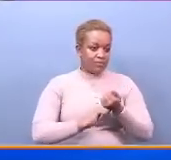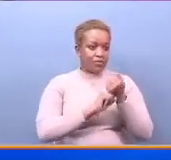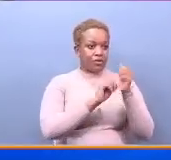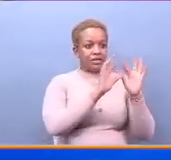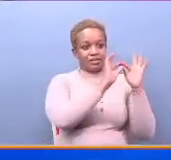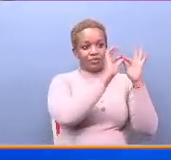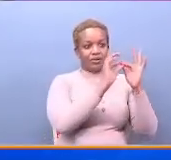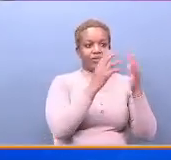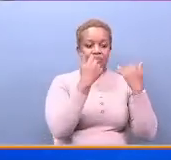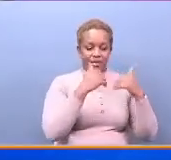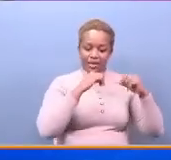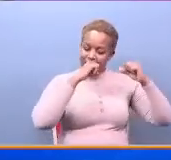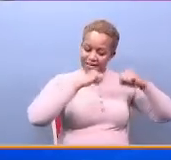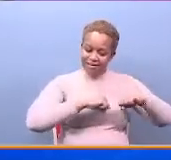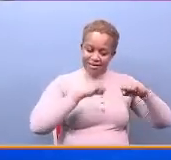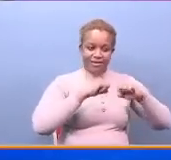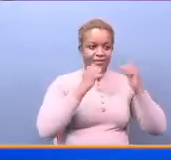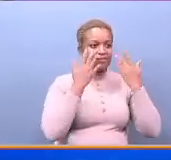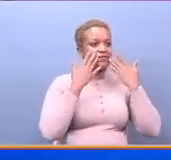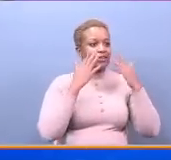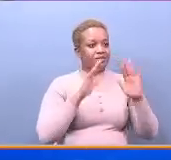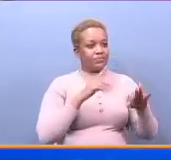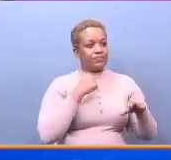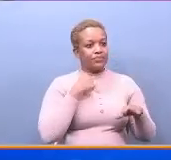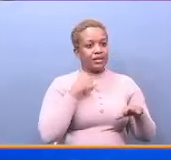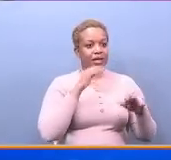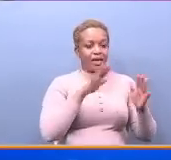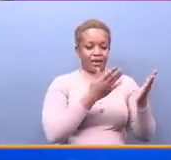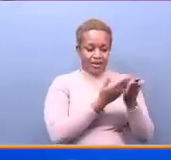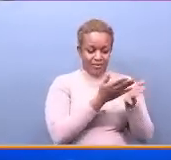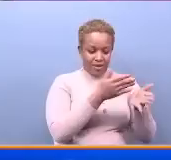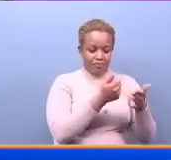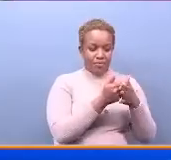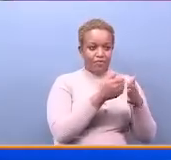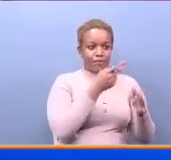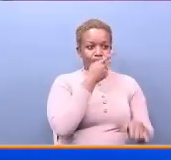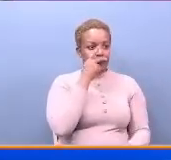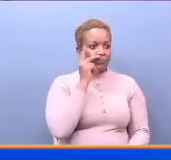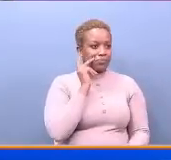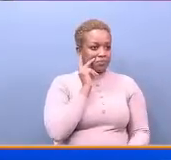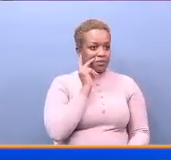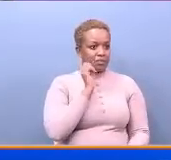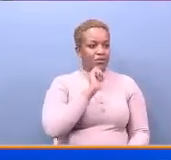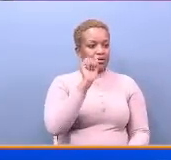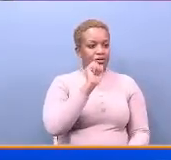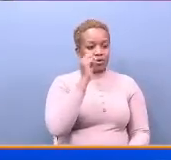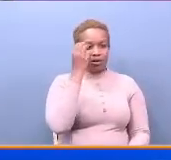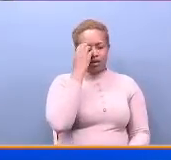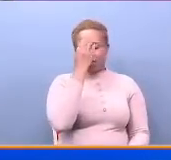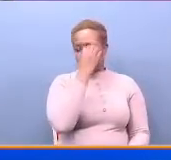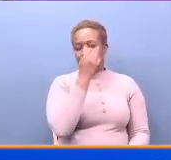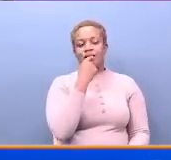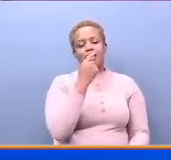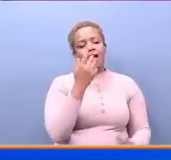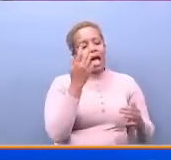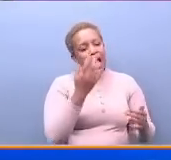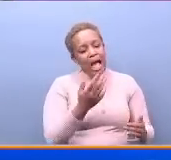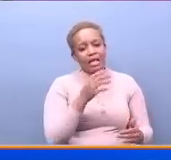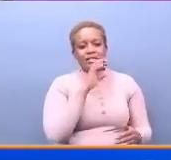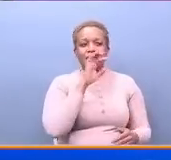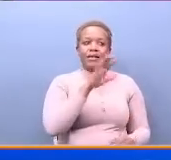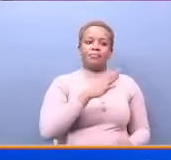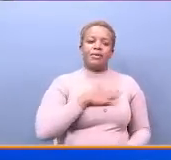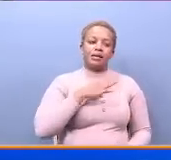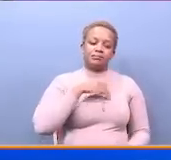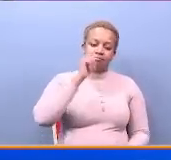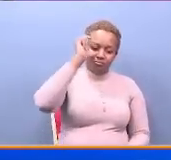kama mwanaazimio nikakubali. Nikafika pale mbele ya Kalonzo. My political mother akaniona Martha Karua. Oh, kijana wangu, wao acha nikuvalisha